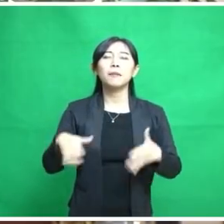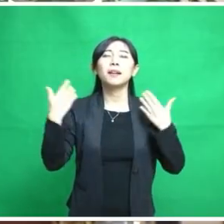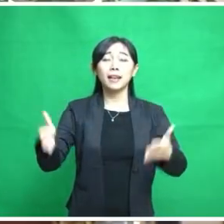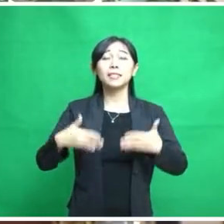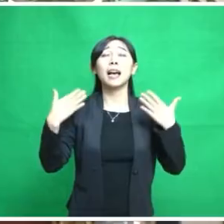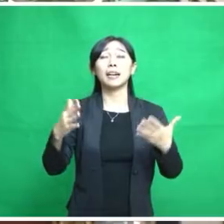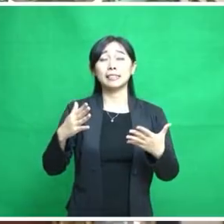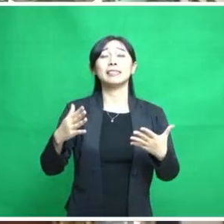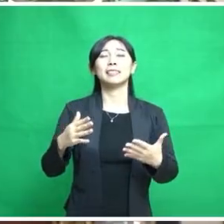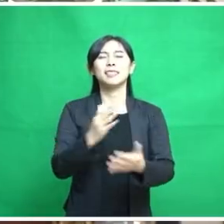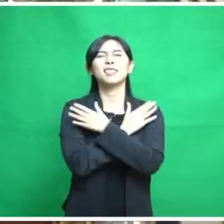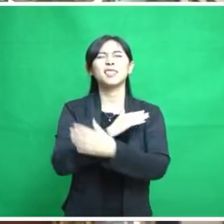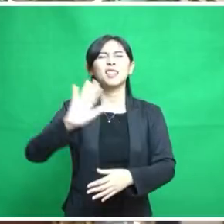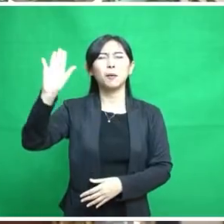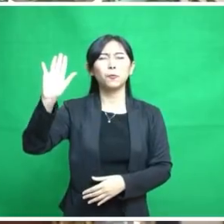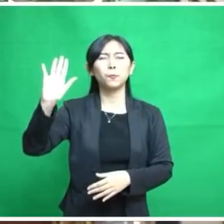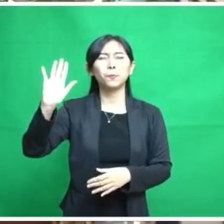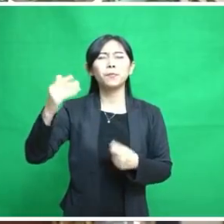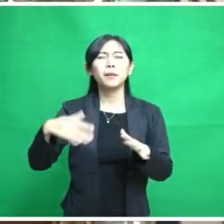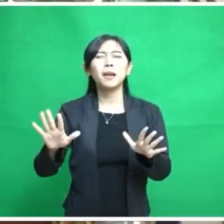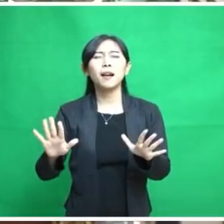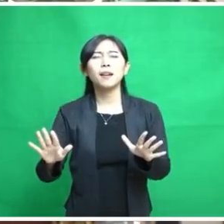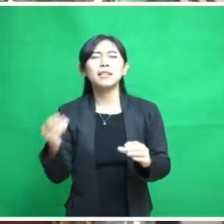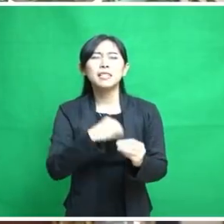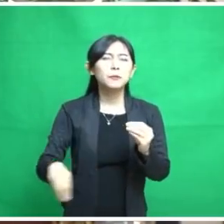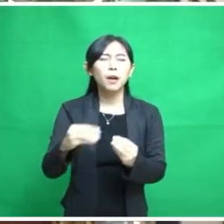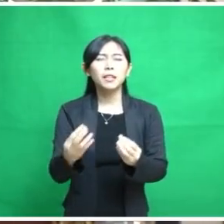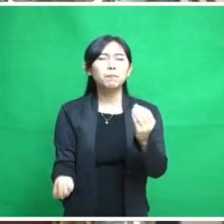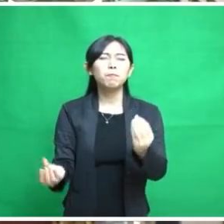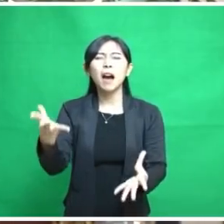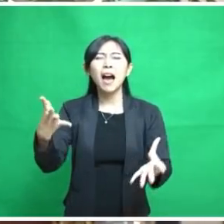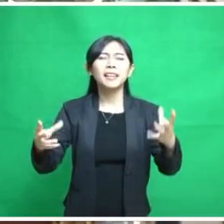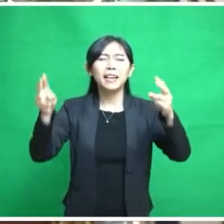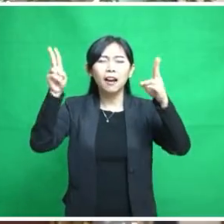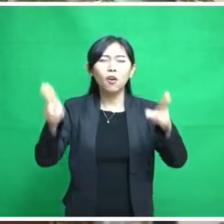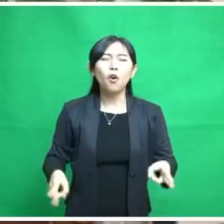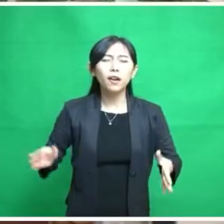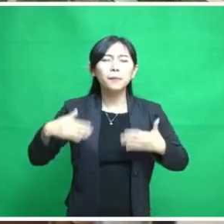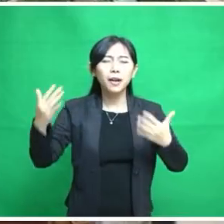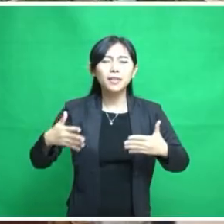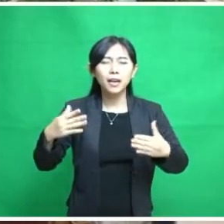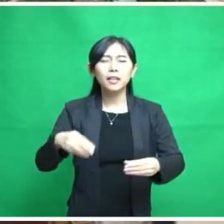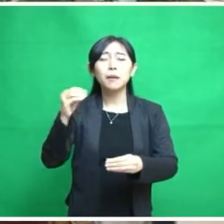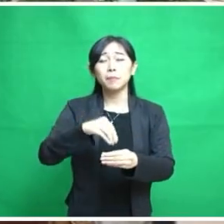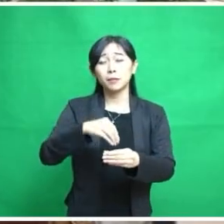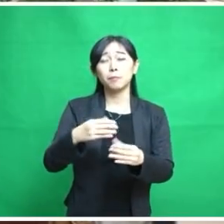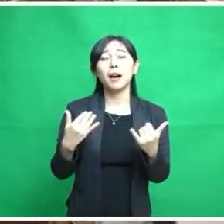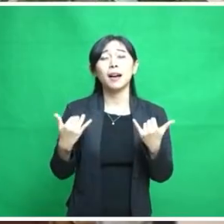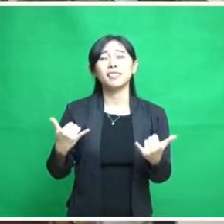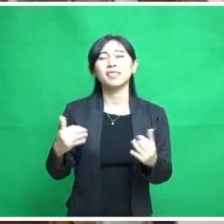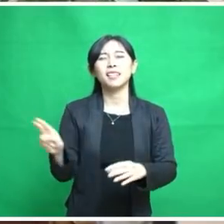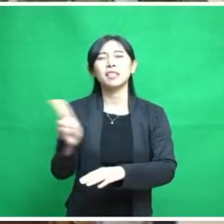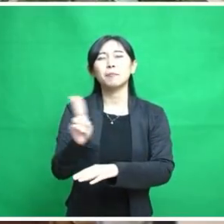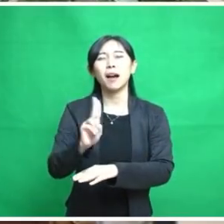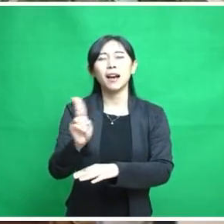cintamu, dan kiranya semakin banyak orang merasakannya saat persembahan ini digunakan sebagai